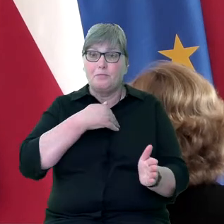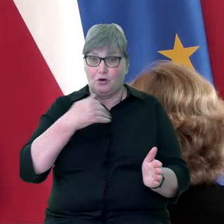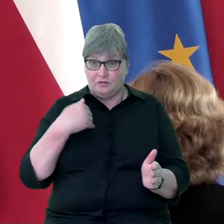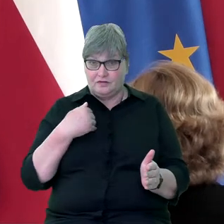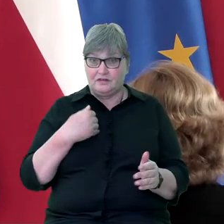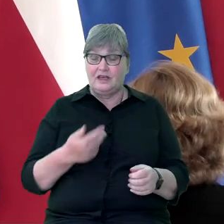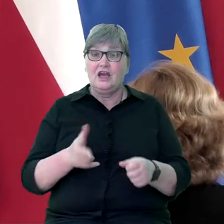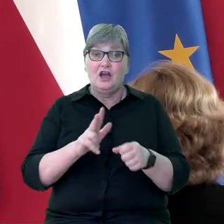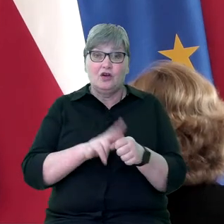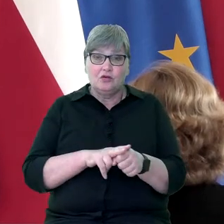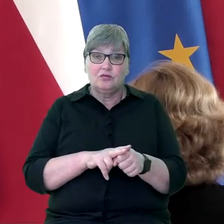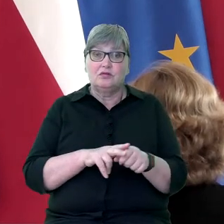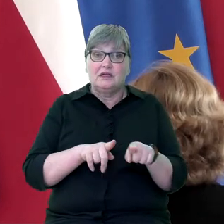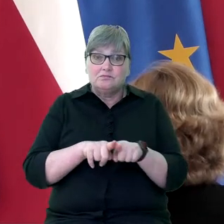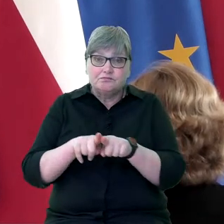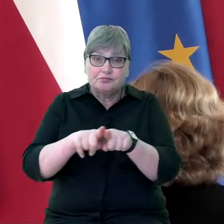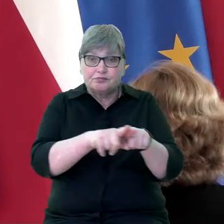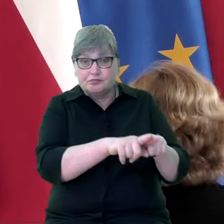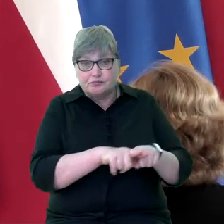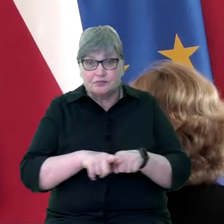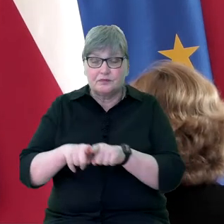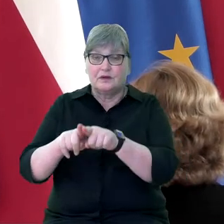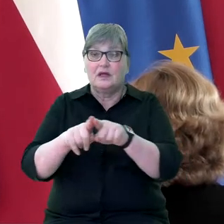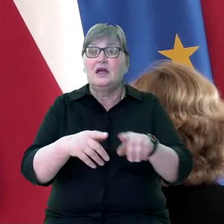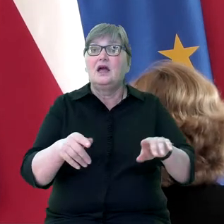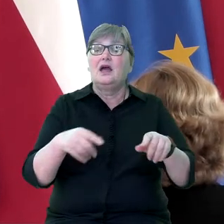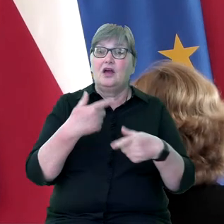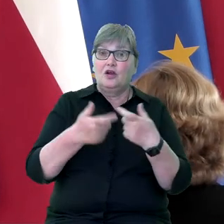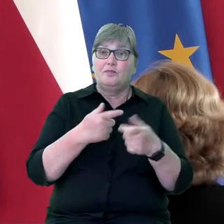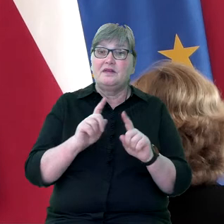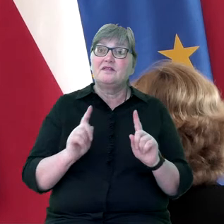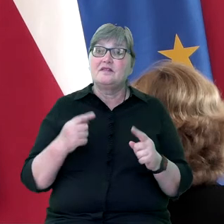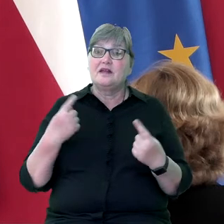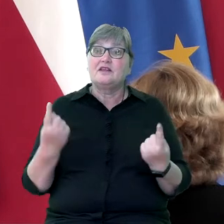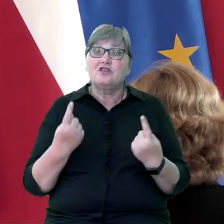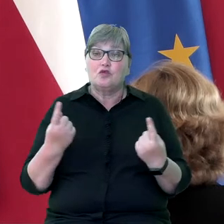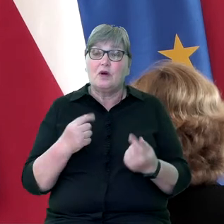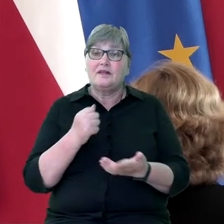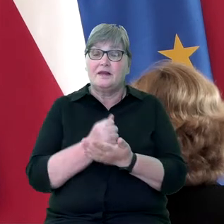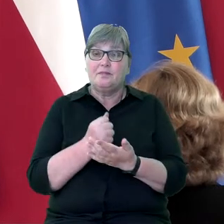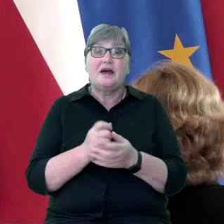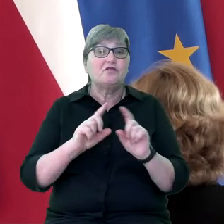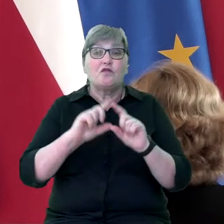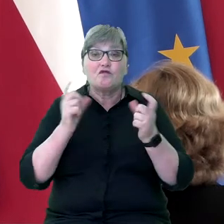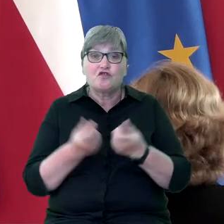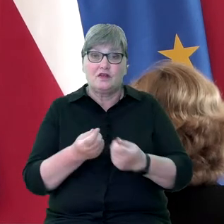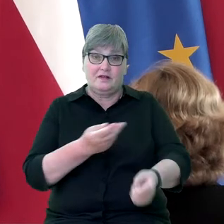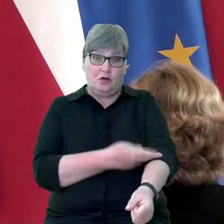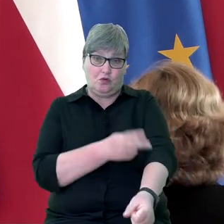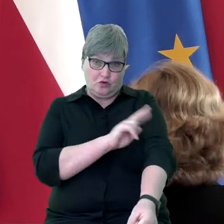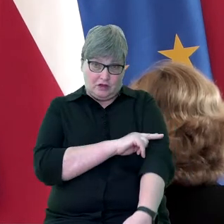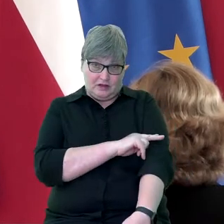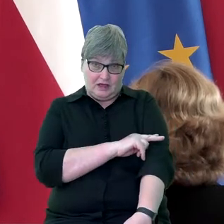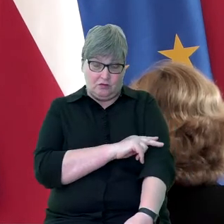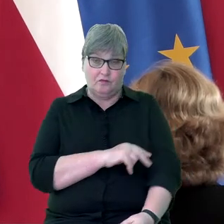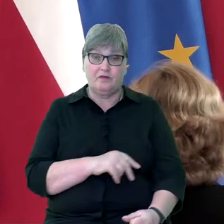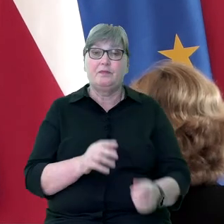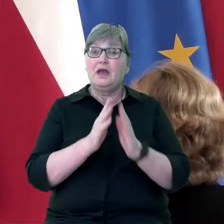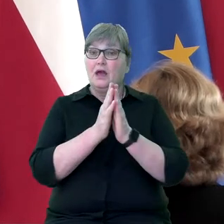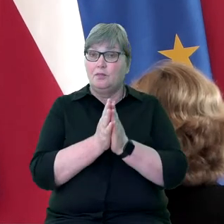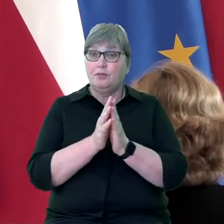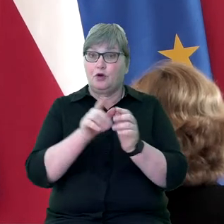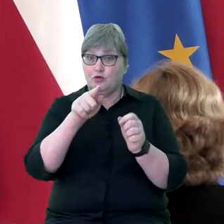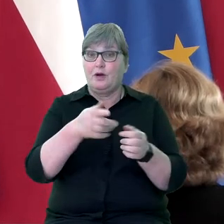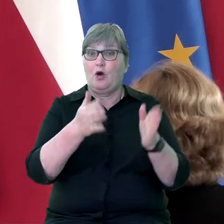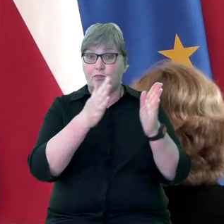regulowałaby sytuację prawną wszystkich urzędników. Warto podkreślić, że z żądaniem opracowania takiej ustawy,